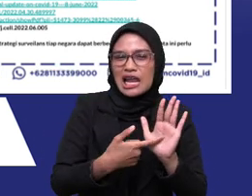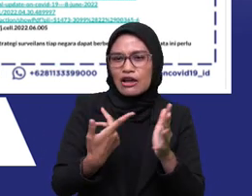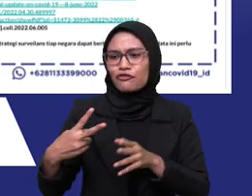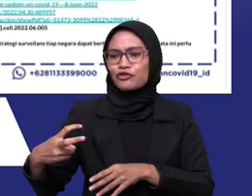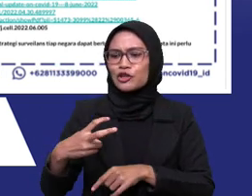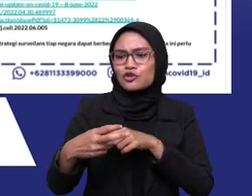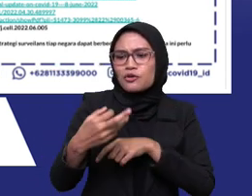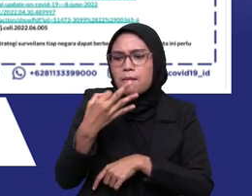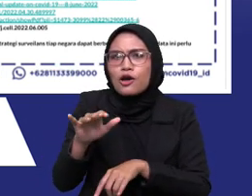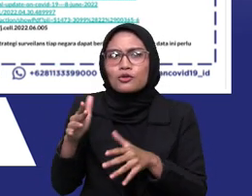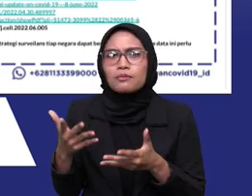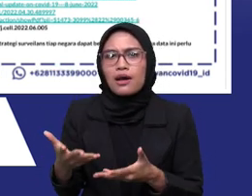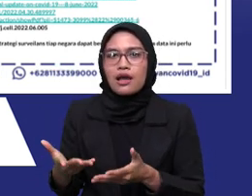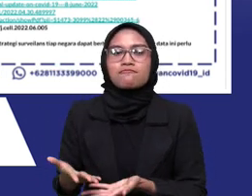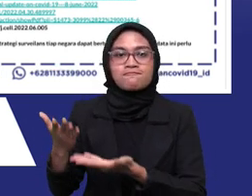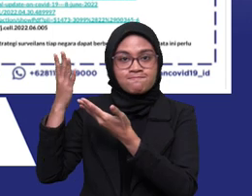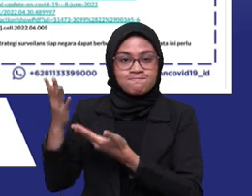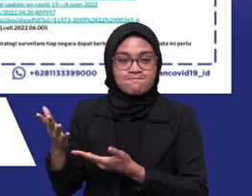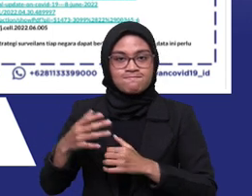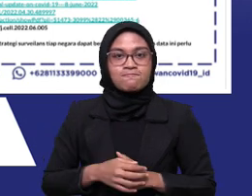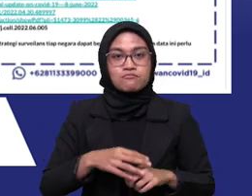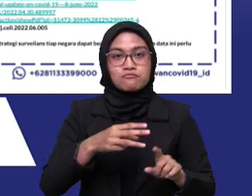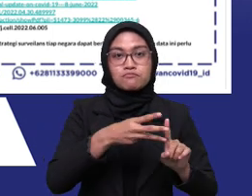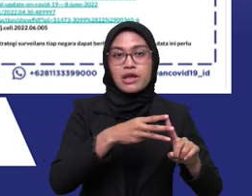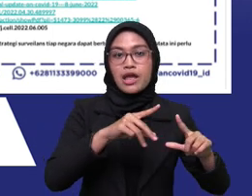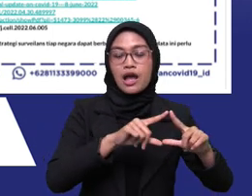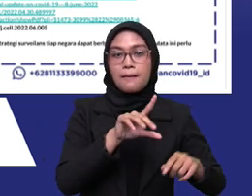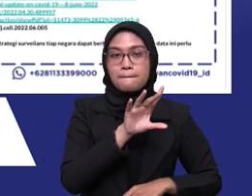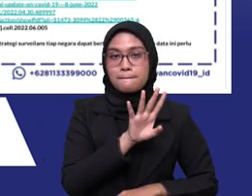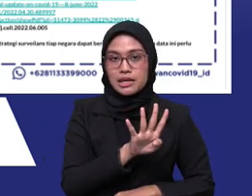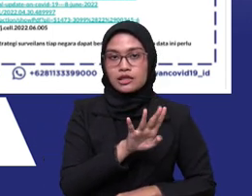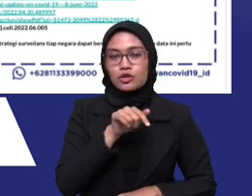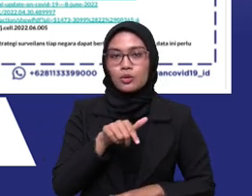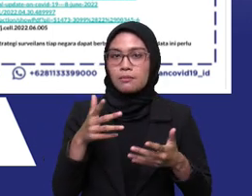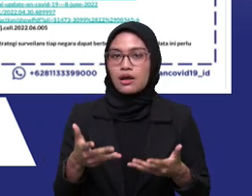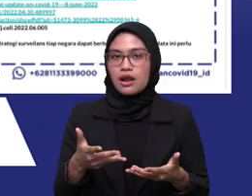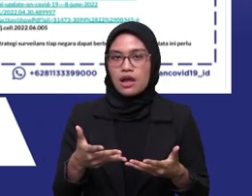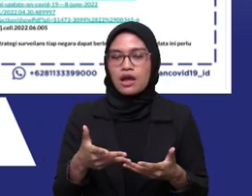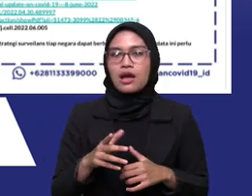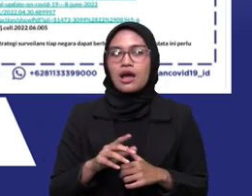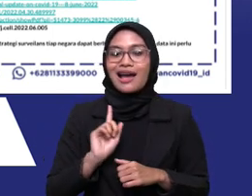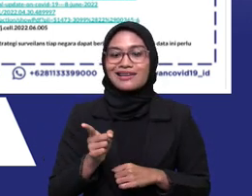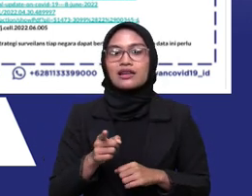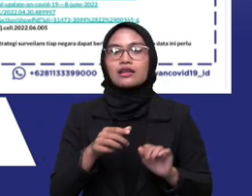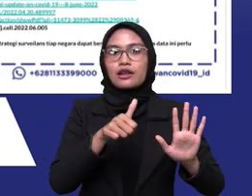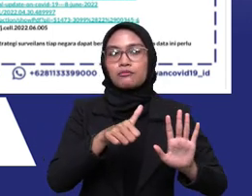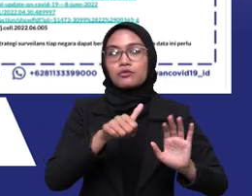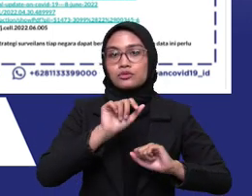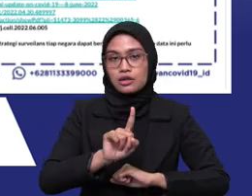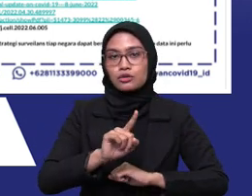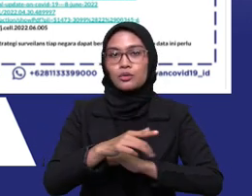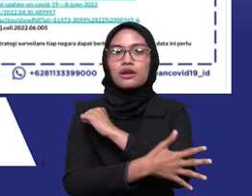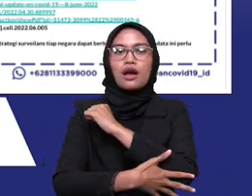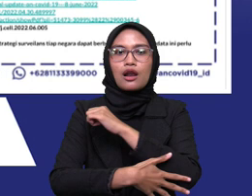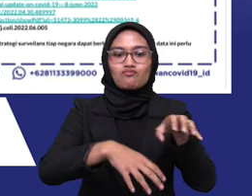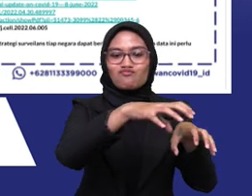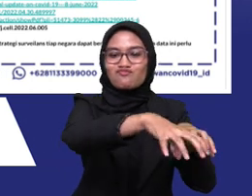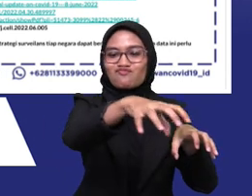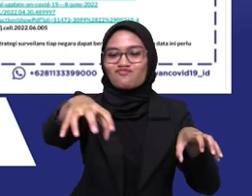secara epidemiologi varian B4 sudah diidentifikasi di 61 negara melalui